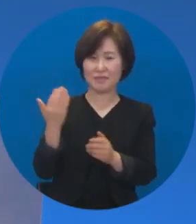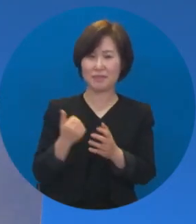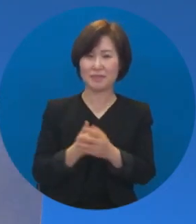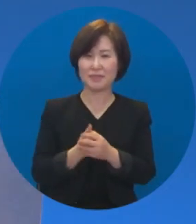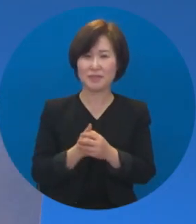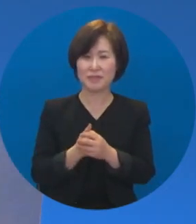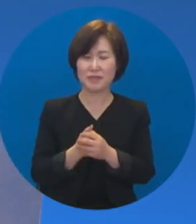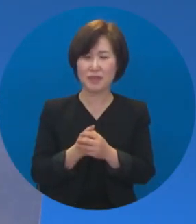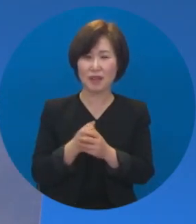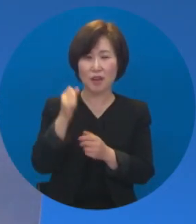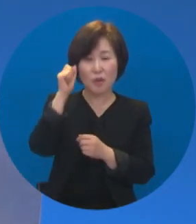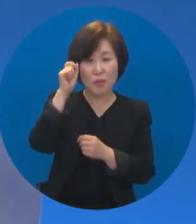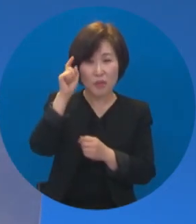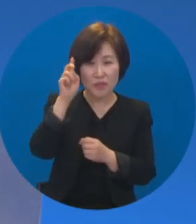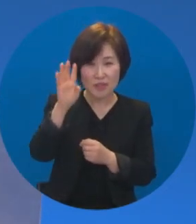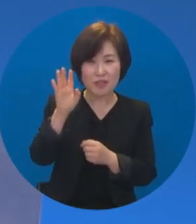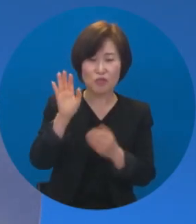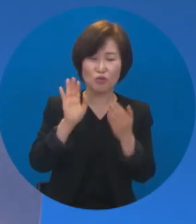며칠 뒤에 저희 아들의